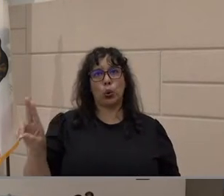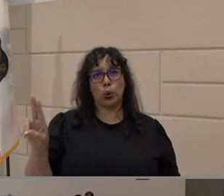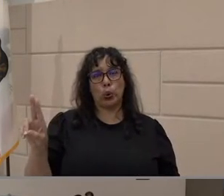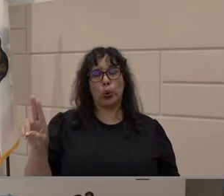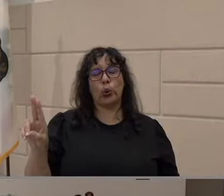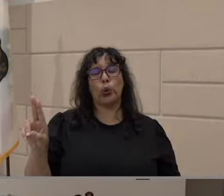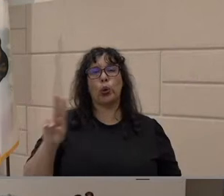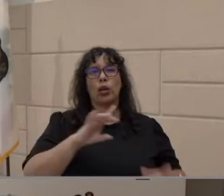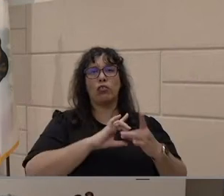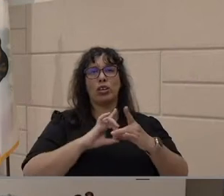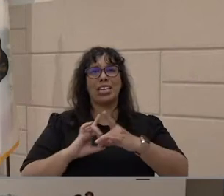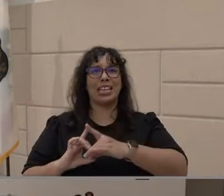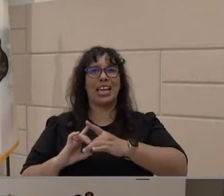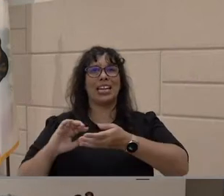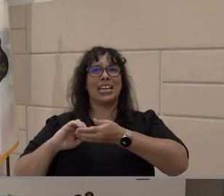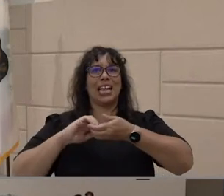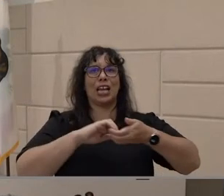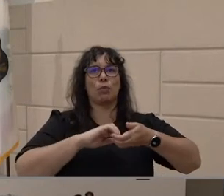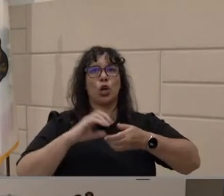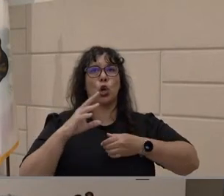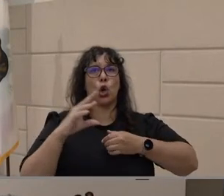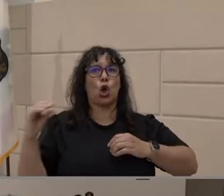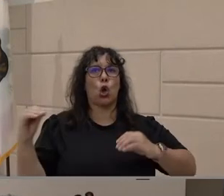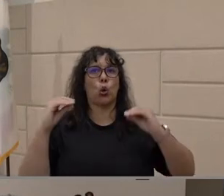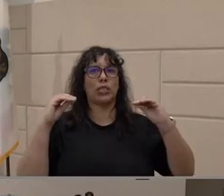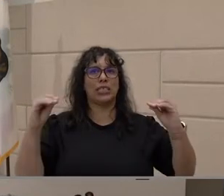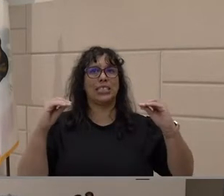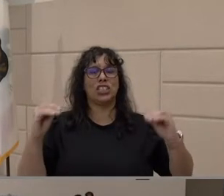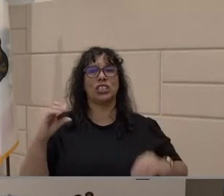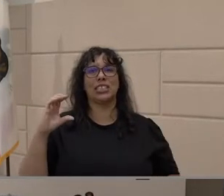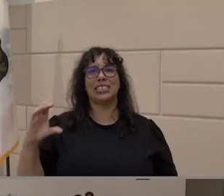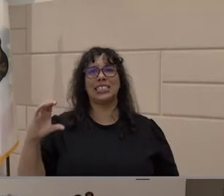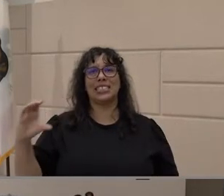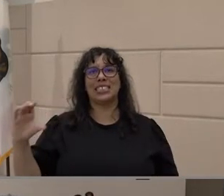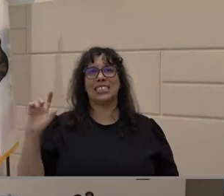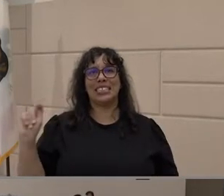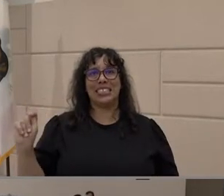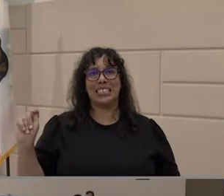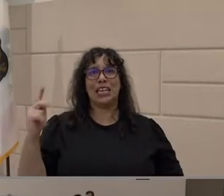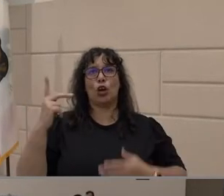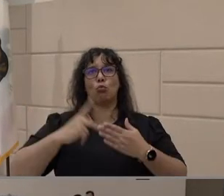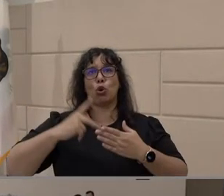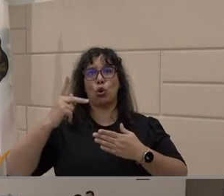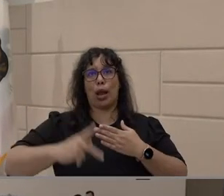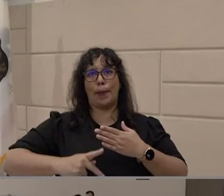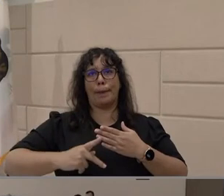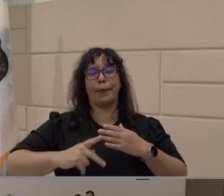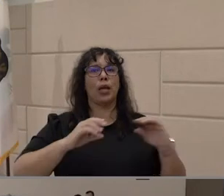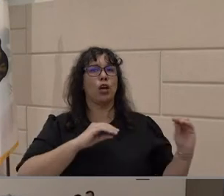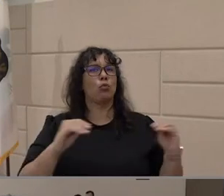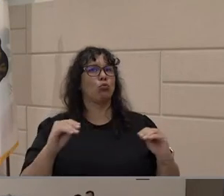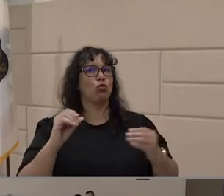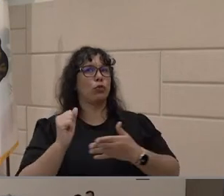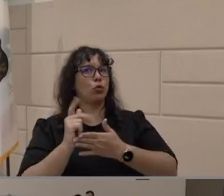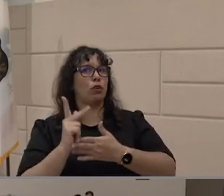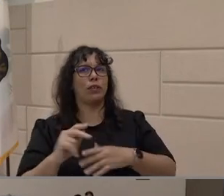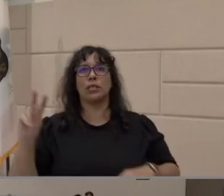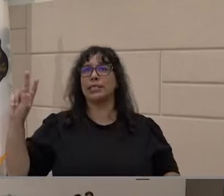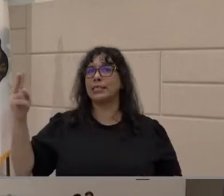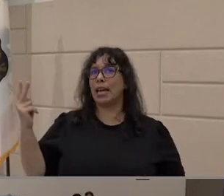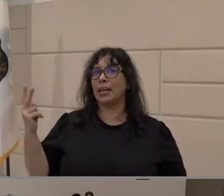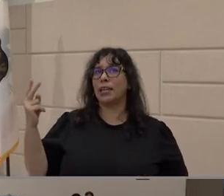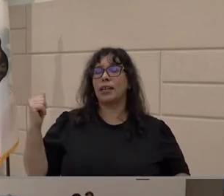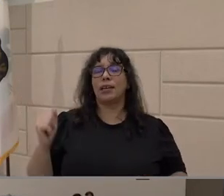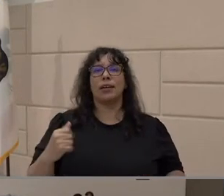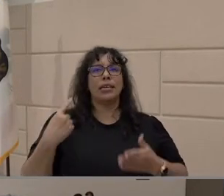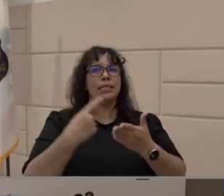គមគ្រូតទៅនឹងសេក្រារីសម្បត្តិលើរួមសហការនៃកម្មវិធីបង្ហាត់មានការគ្រប់គ្